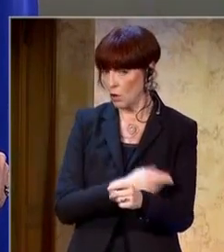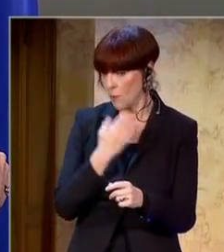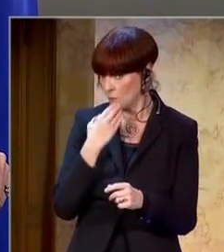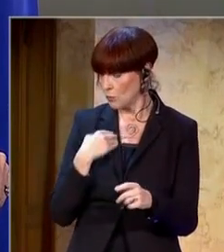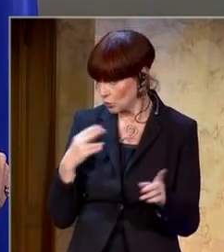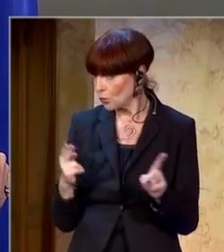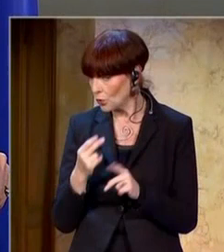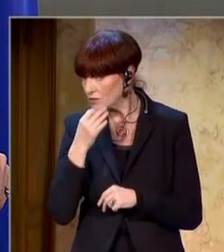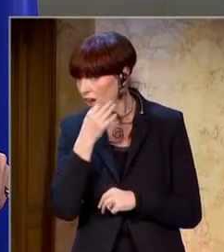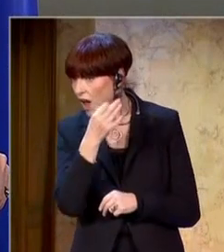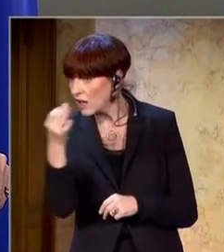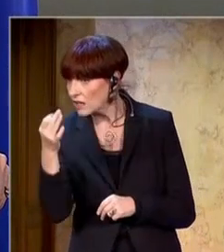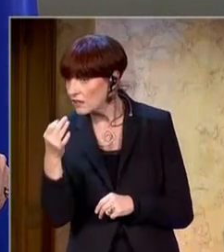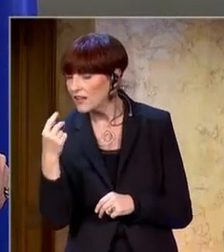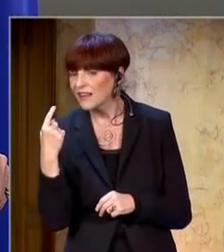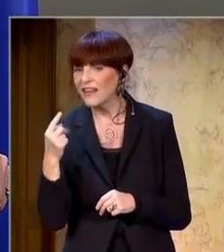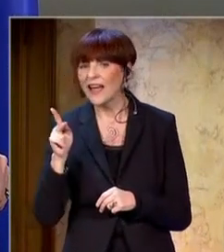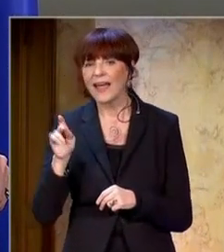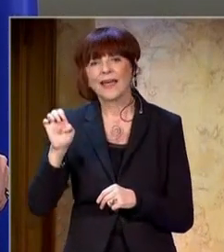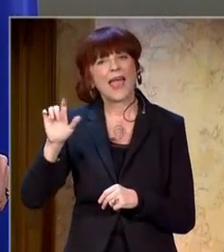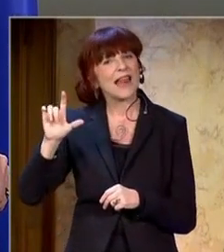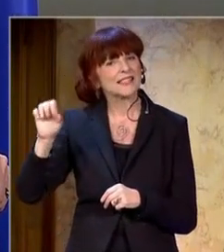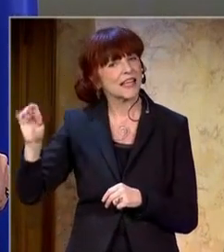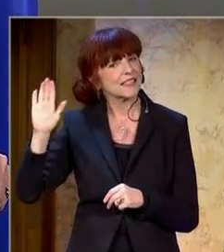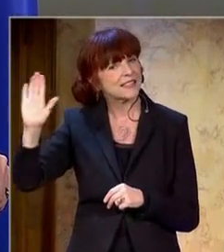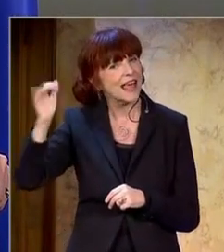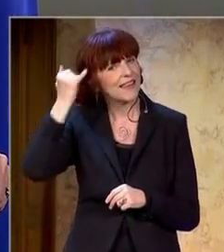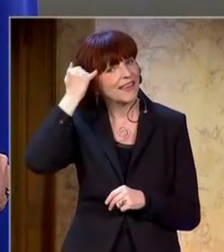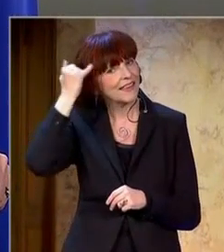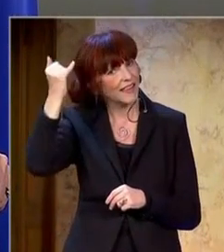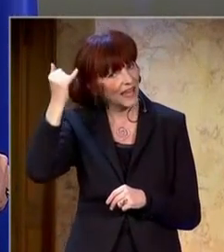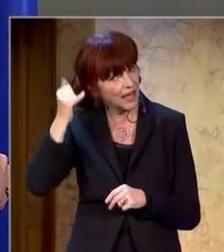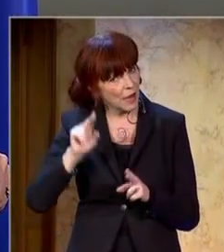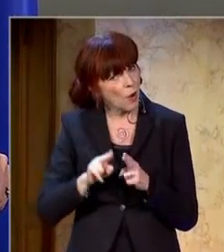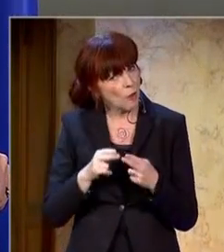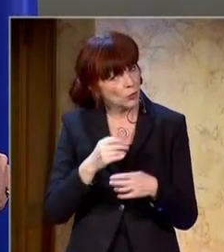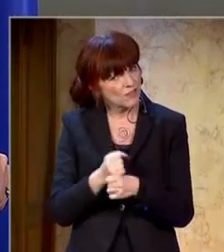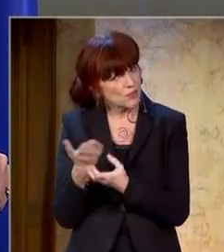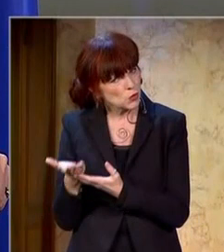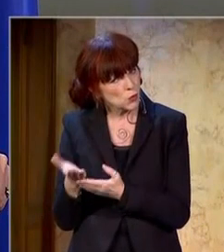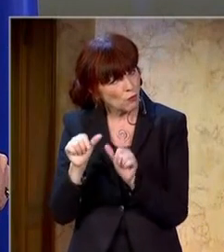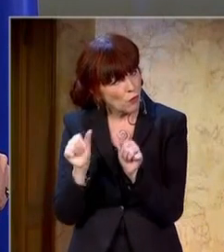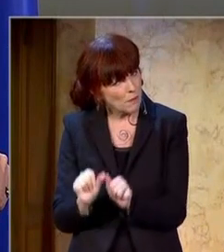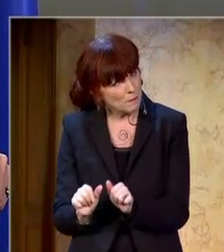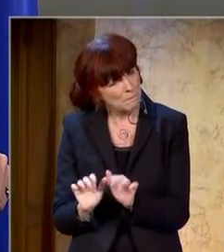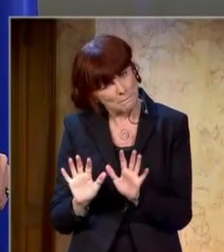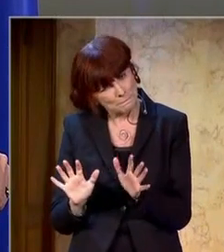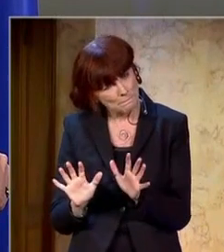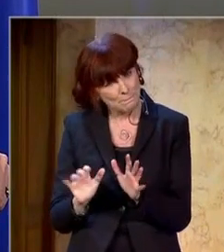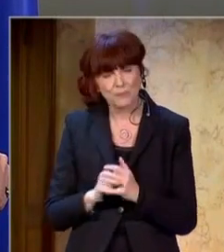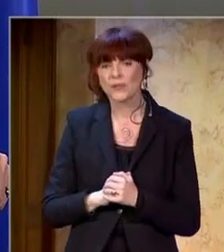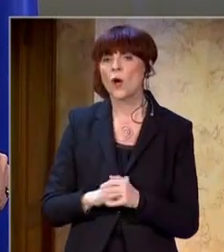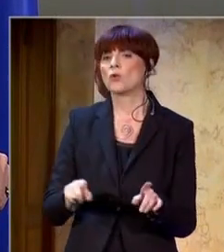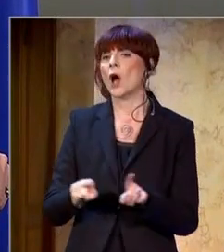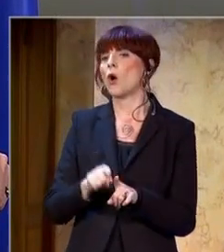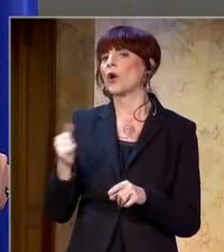fragen, ob das der Gedanke Kelsens war bei der österreichischen Bundesverfassung. Und dann, es wird immer wieder auch von der Realverfassung gesprochen,